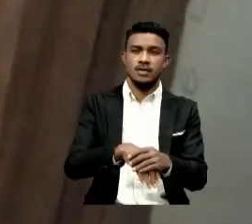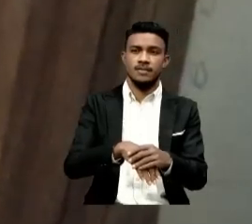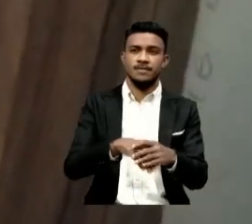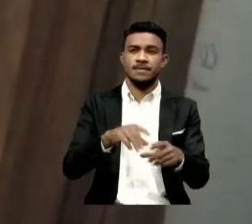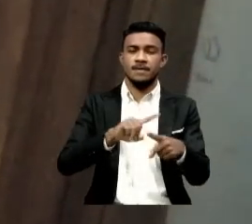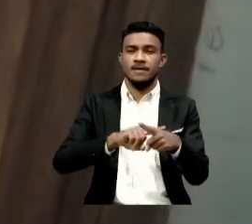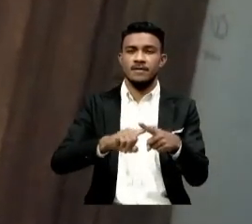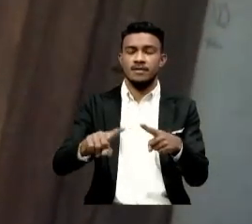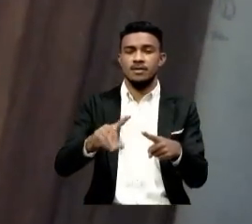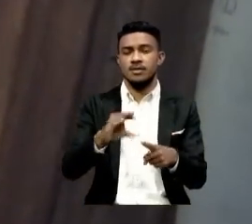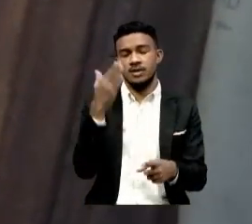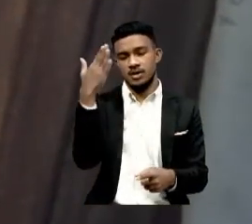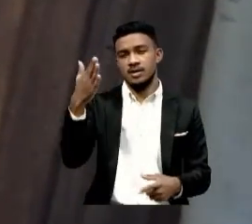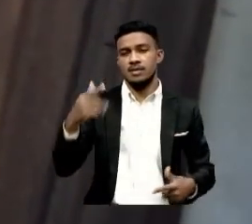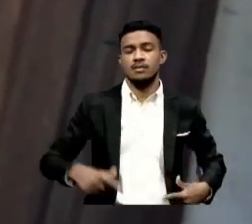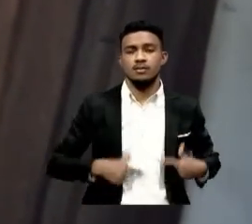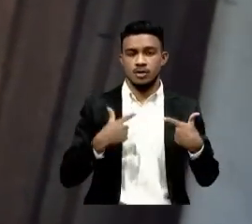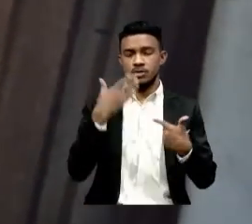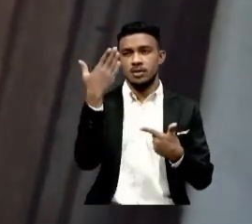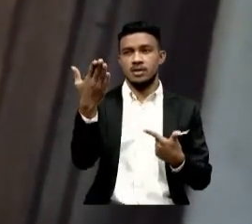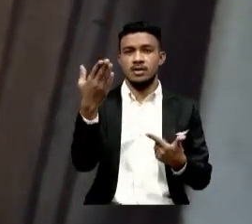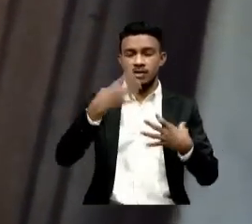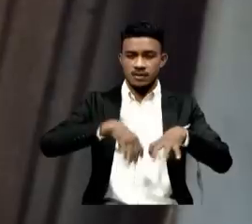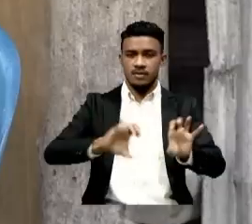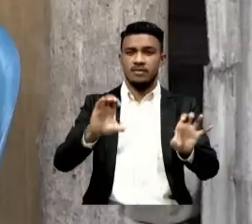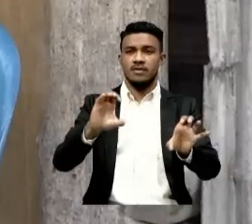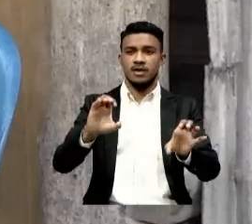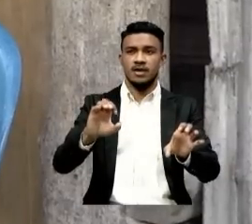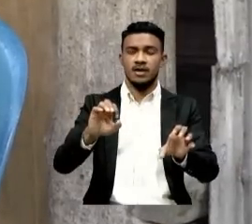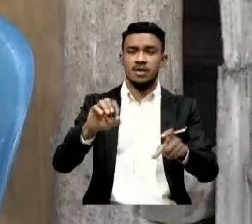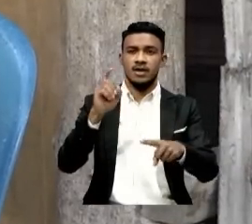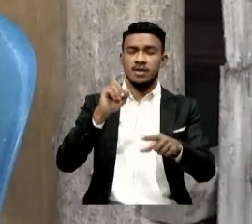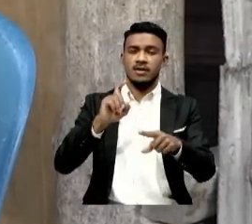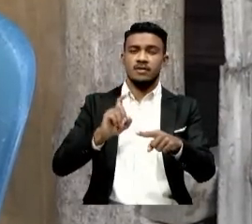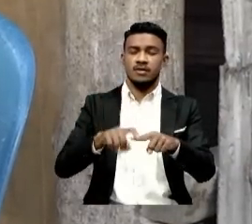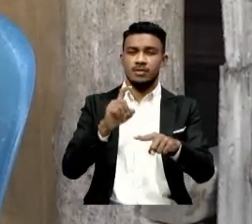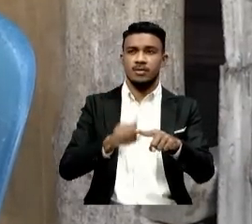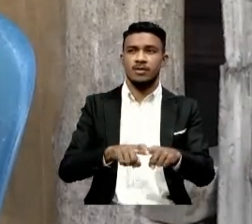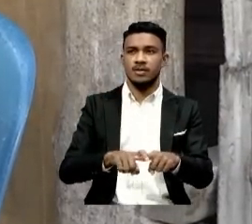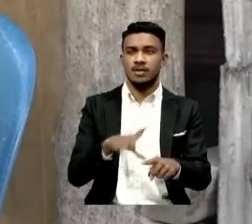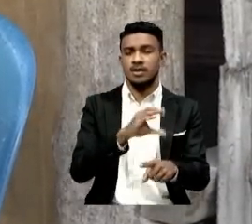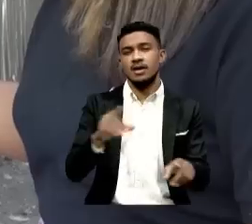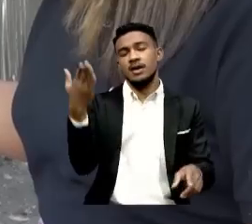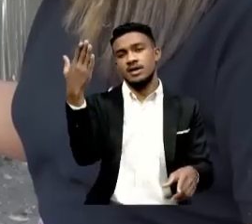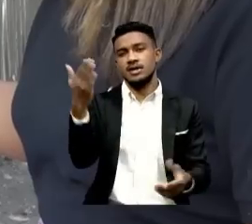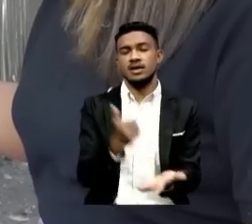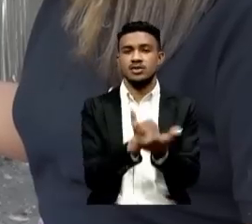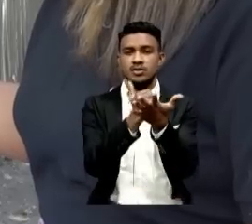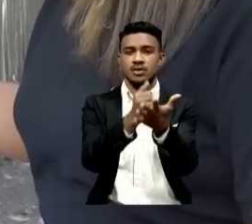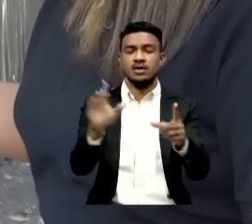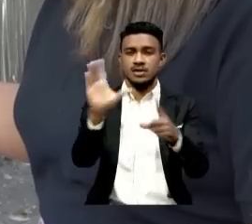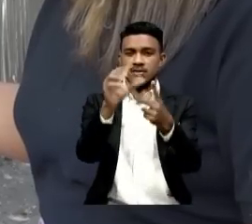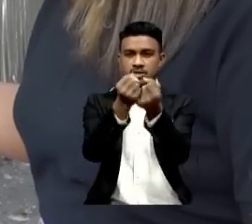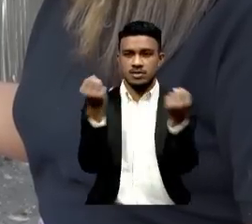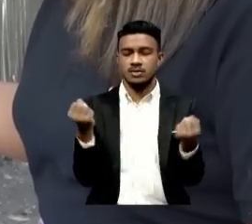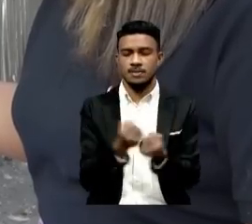wa makida ne pam permunggu ho dihola animal hakia pun nia hanesa delgada ne iha ilara ne